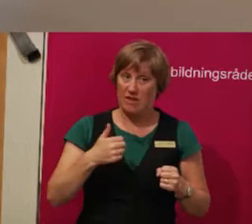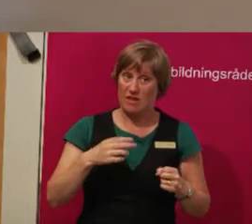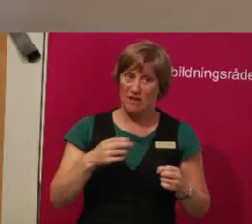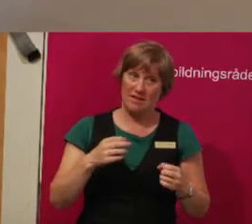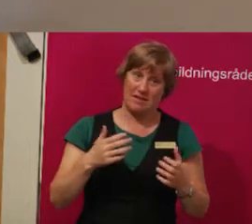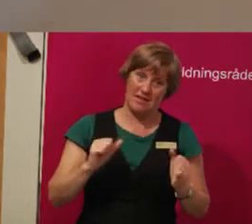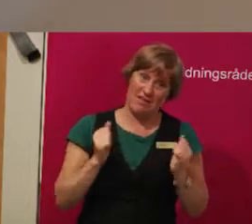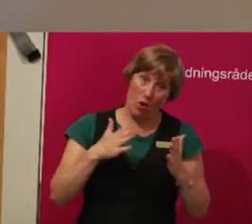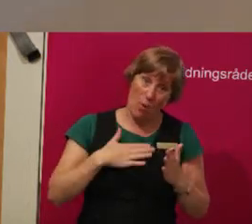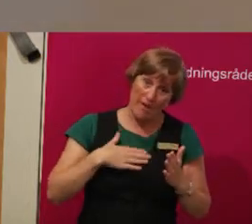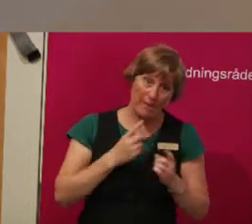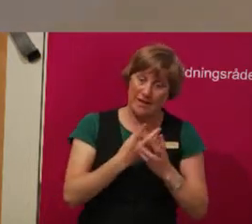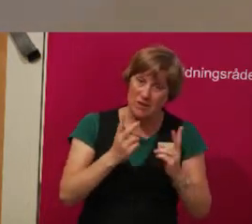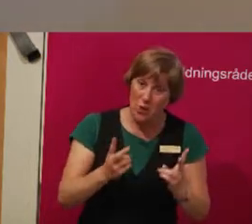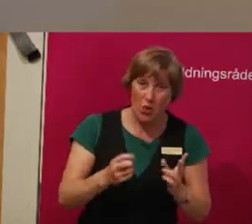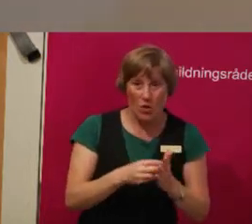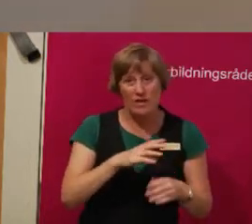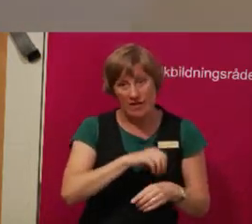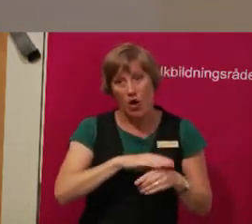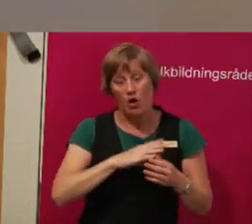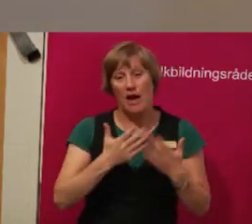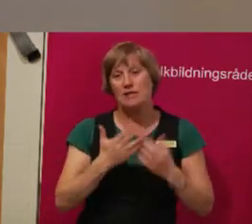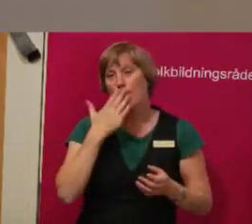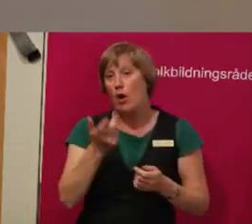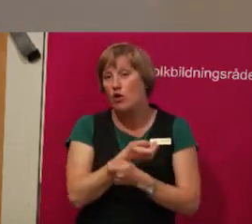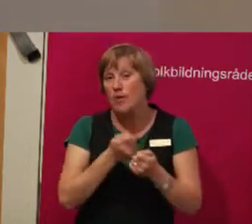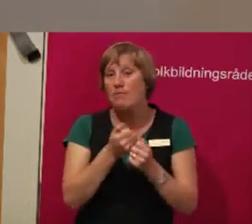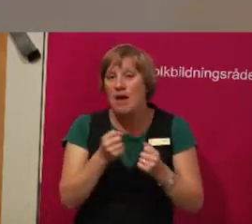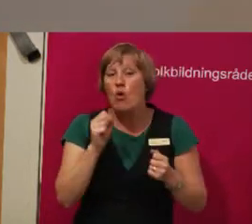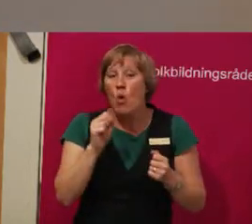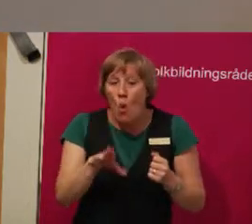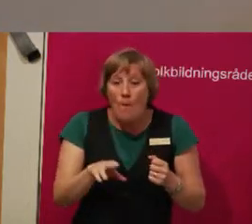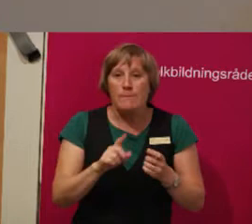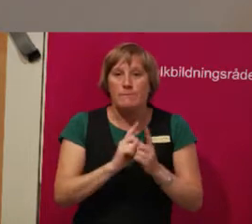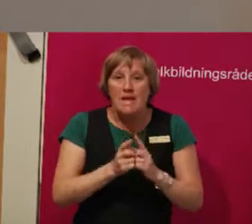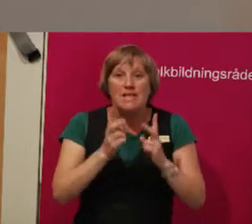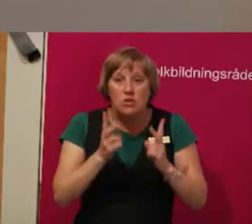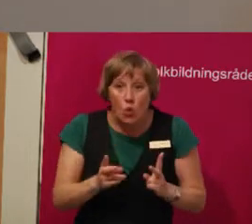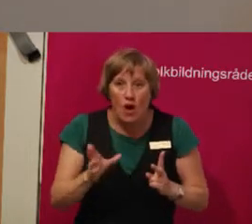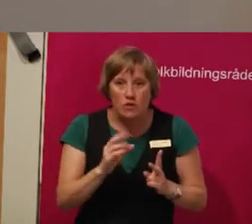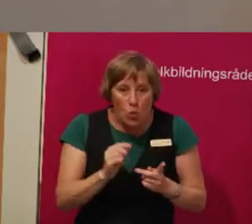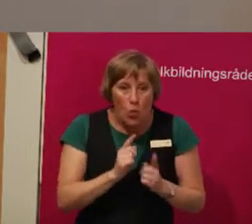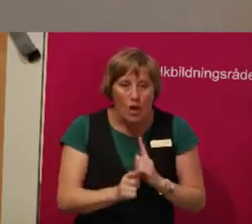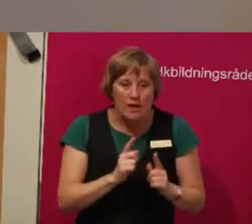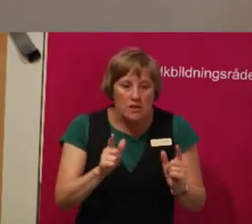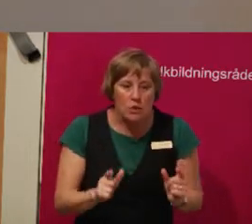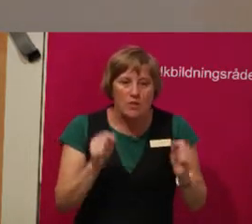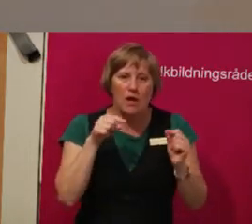vara så finns det ju en risk att man börjar titta på den här tårtan. Och min erfarenhet utifrån